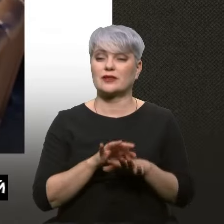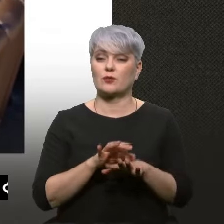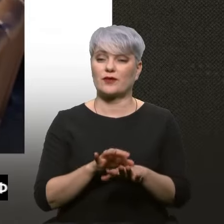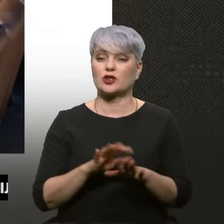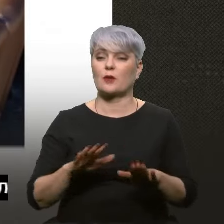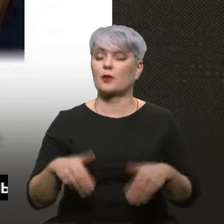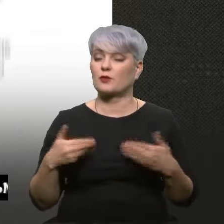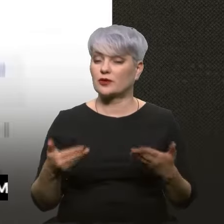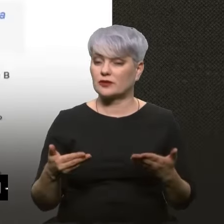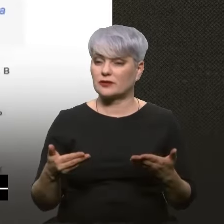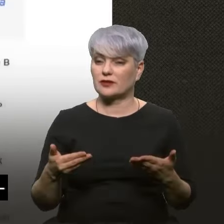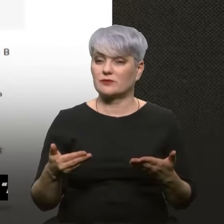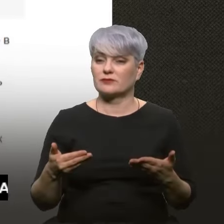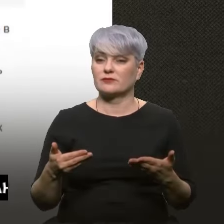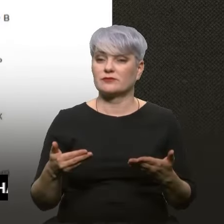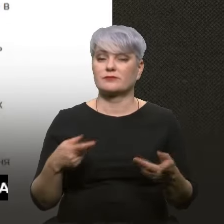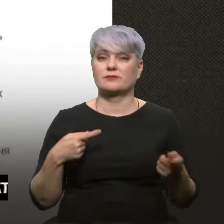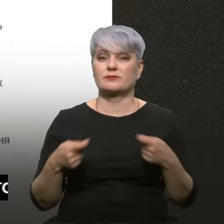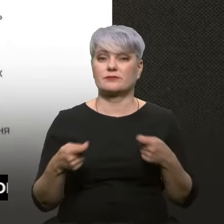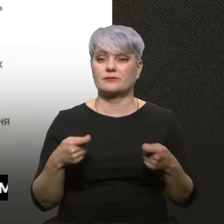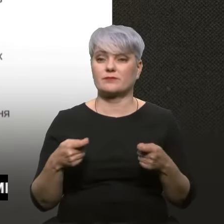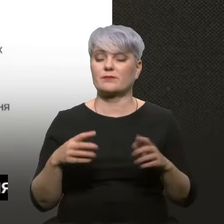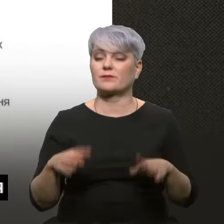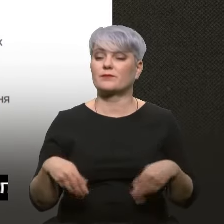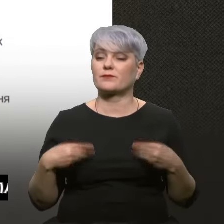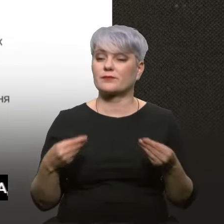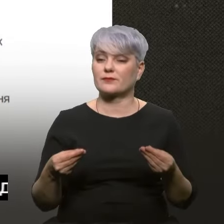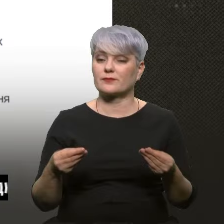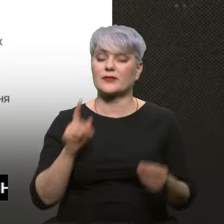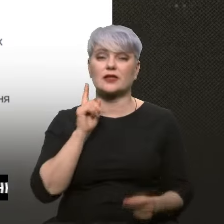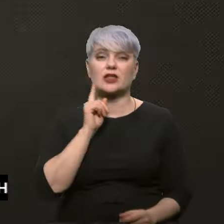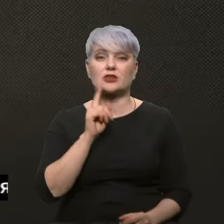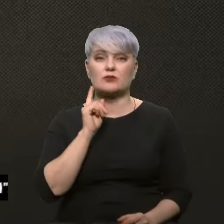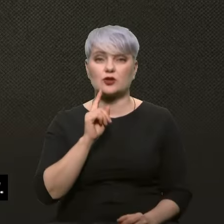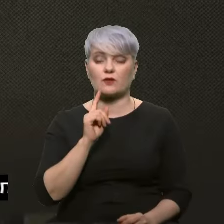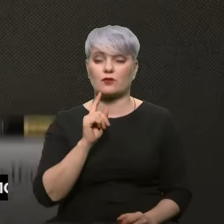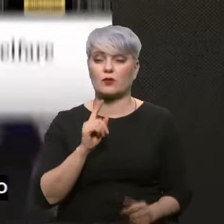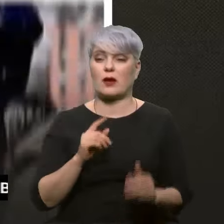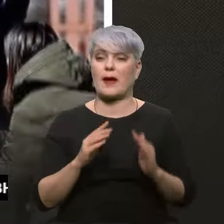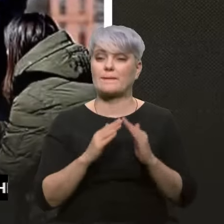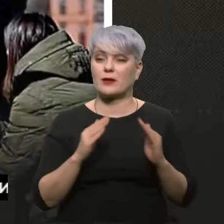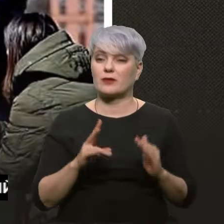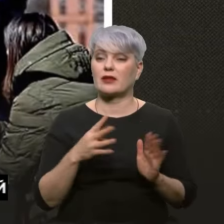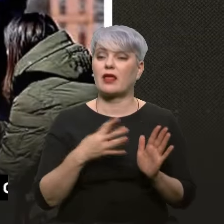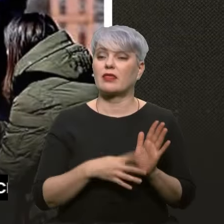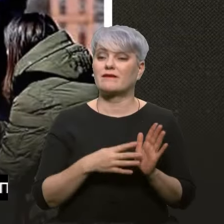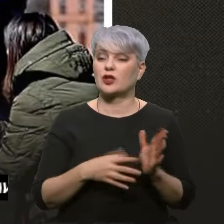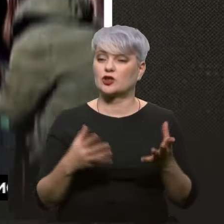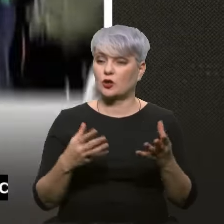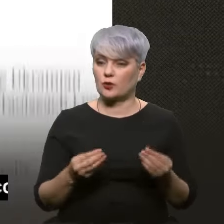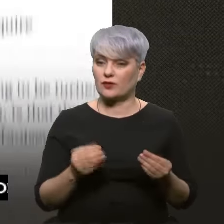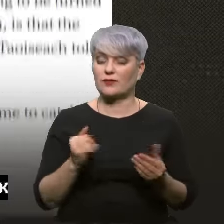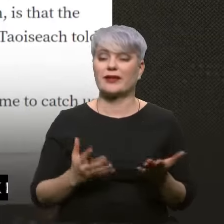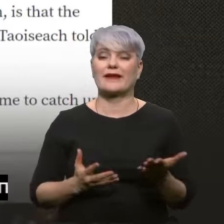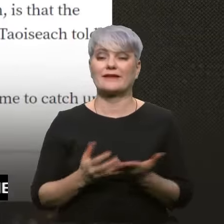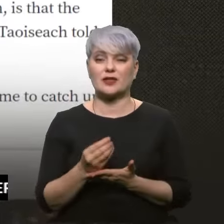запроваджена пропозиція урядом надання тимчасового помешкання на 90 днів. І